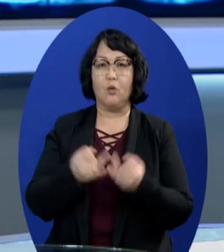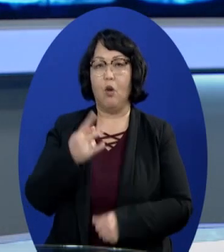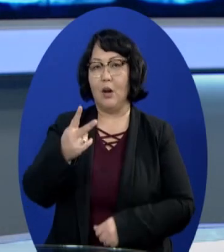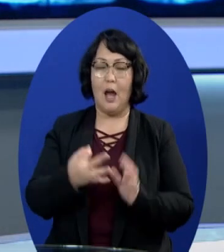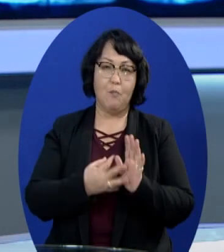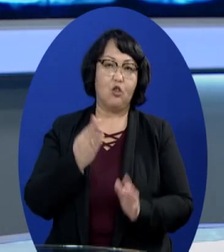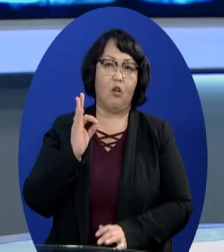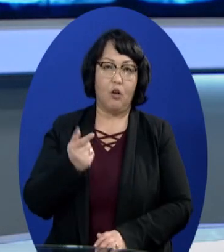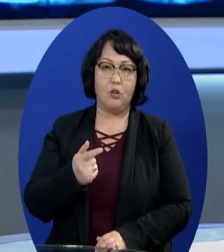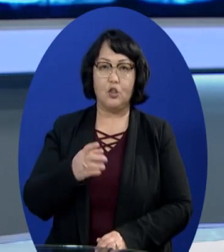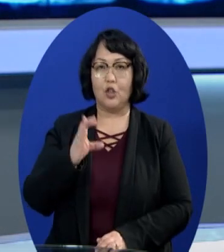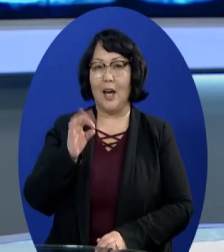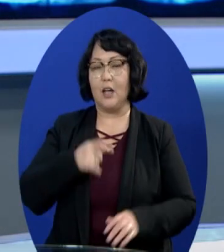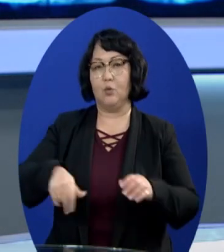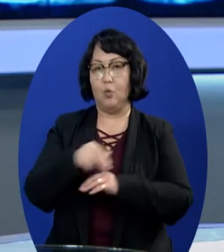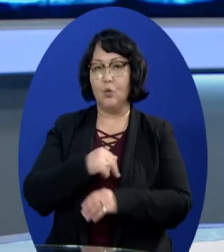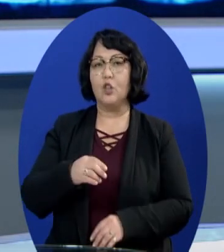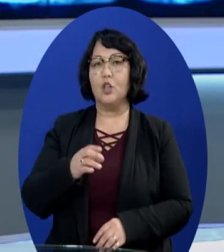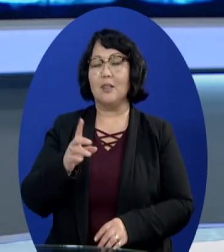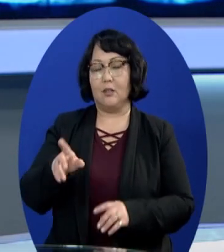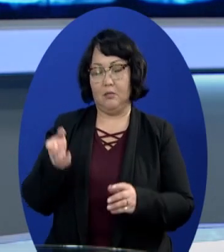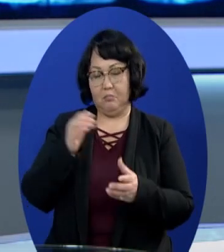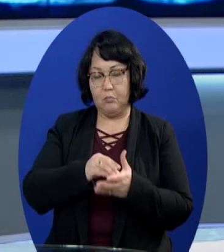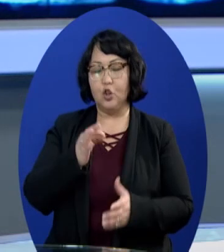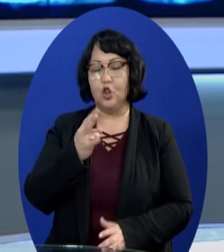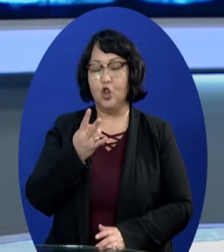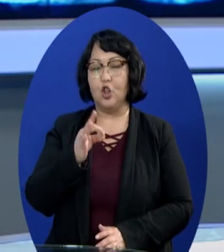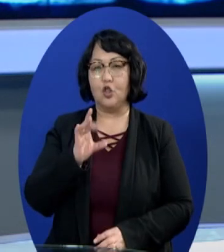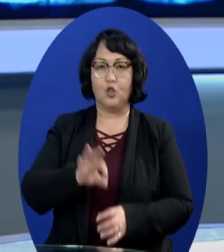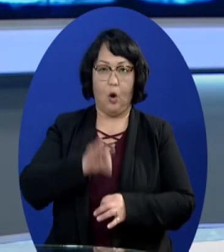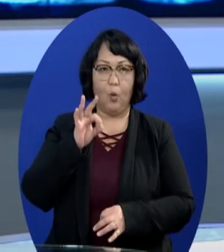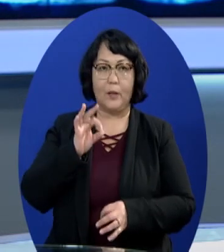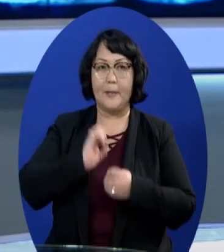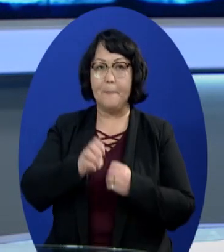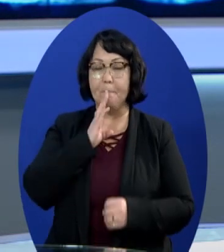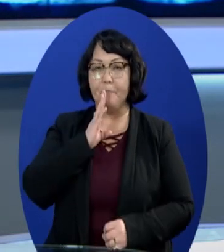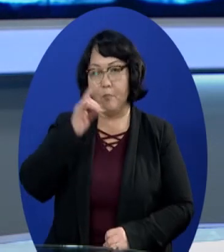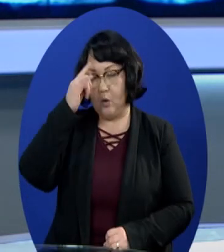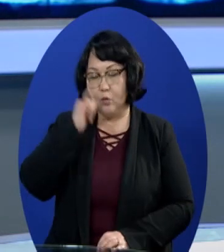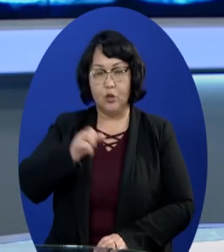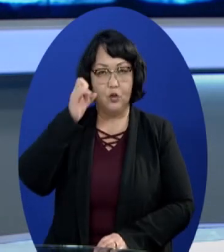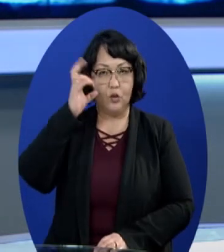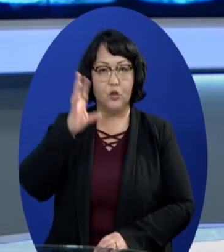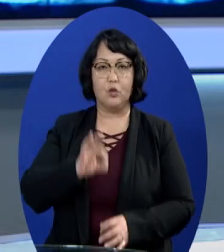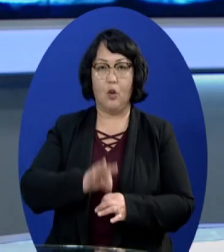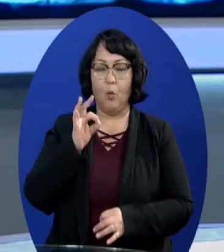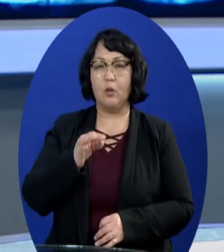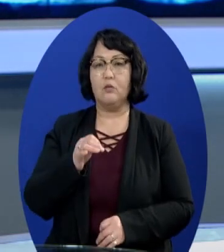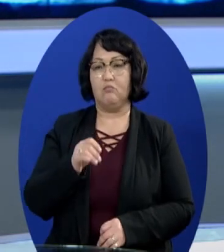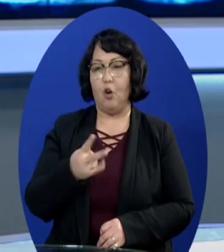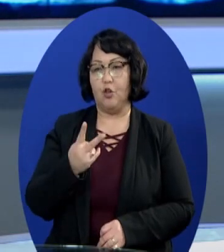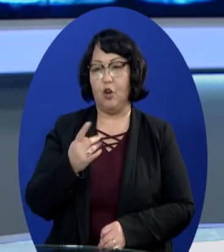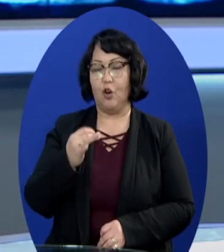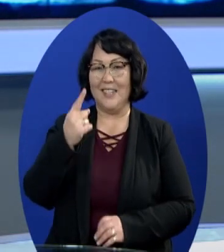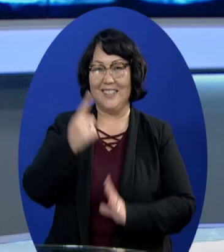тойрог тодорхойлбол сонгоны хайрхан дүүргийн нөхөн сонгуулийн санал хураалт болохоор байна. Монгол улсын ерөнхийлөгчийн ээлжид сонгуулийг энэ оны 1-р сарын